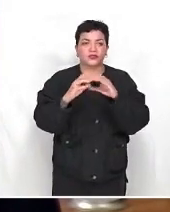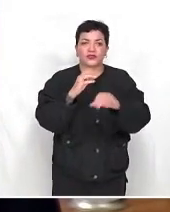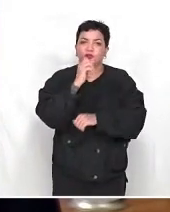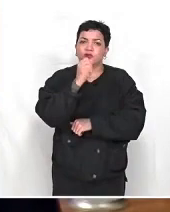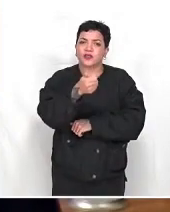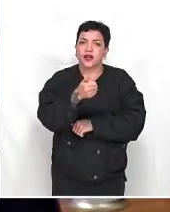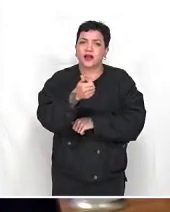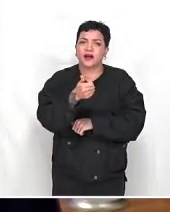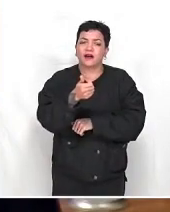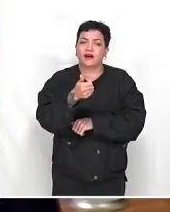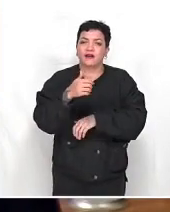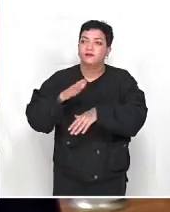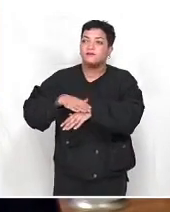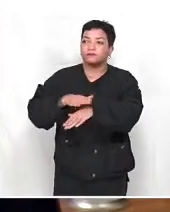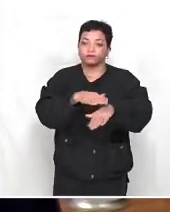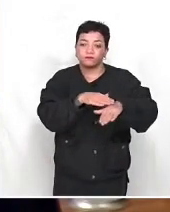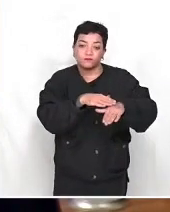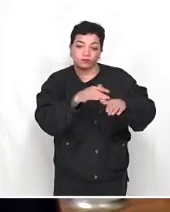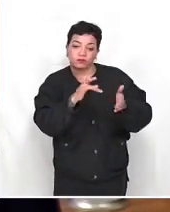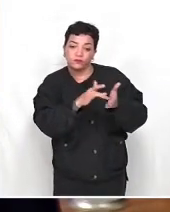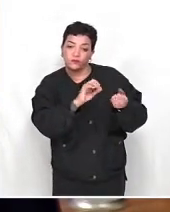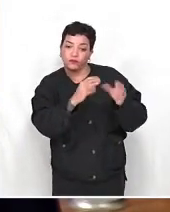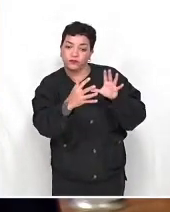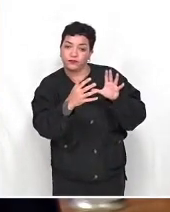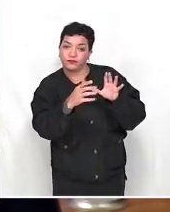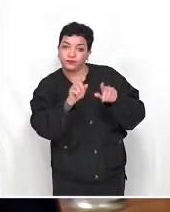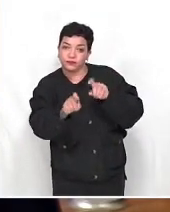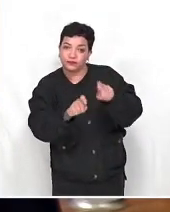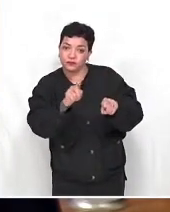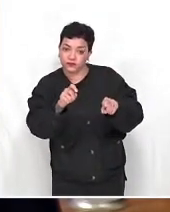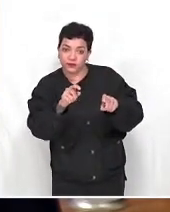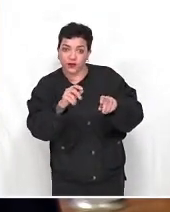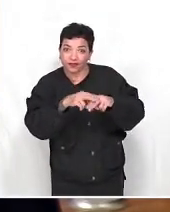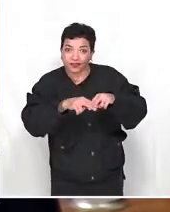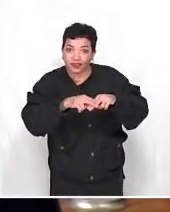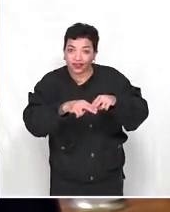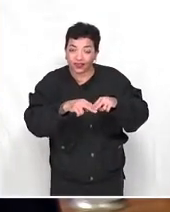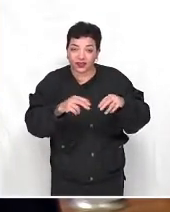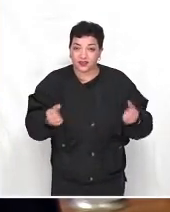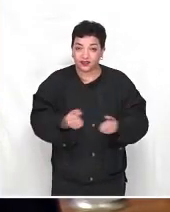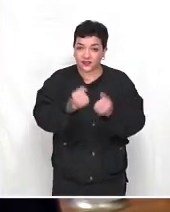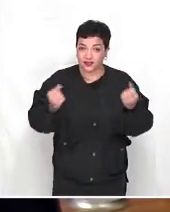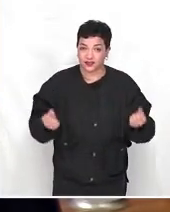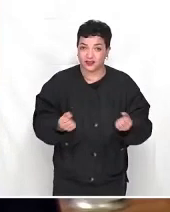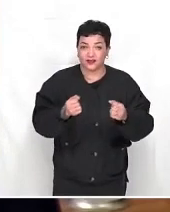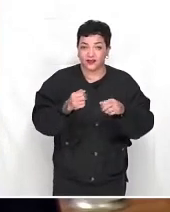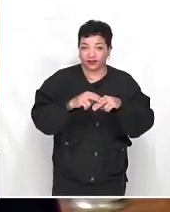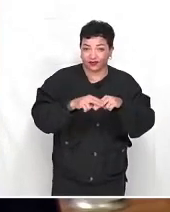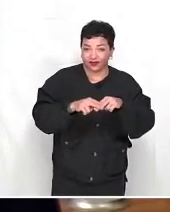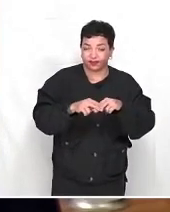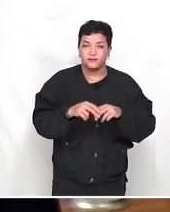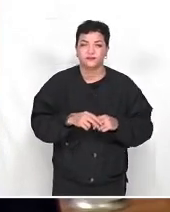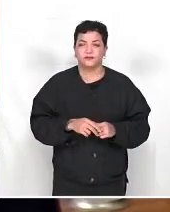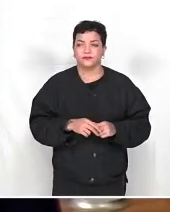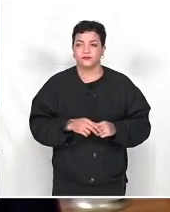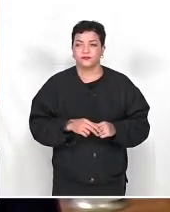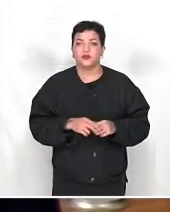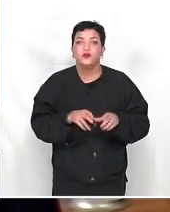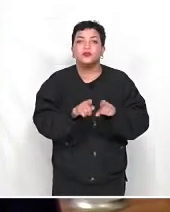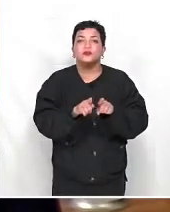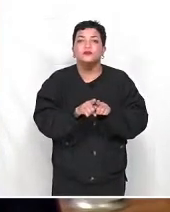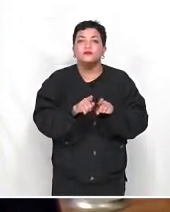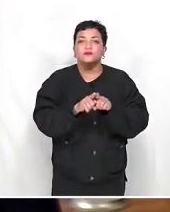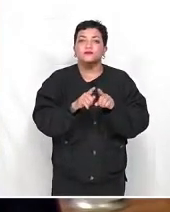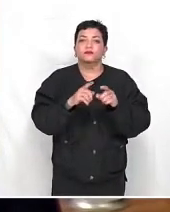pour inciter les Bordelais à participer à ce questionnaire. Alors, on en parlera tout à l'heure, mais vous parlez aussi beaucoup de